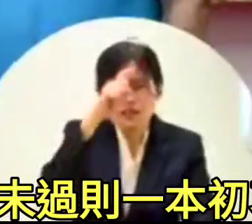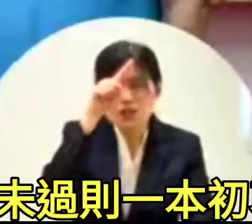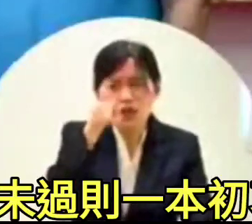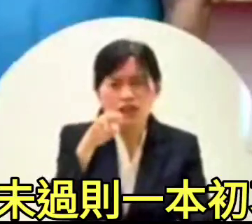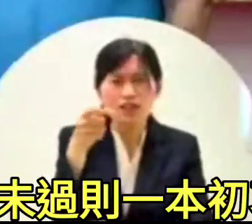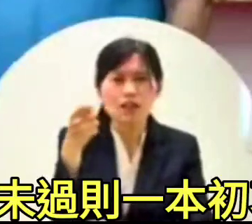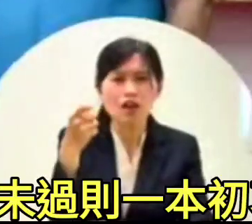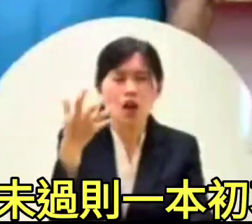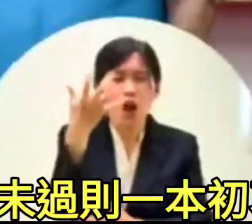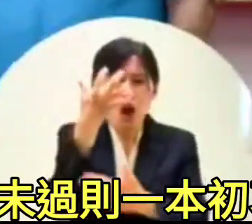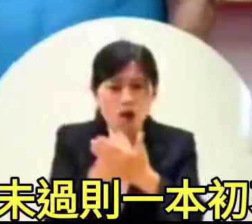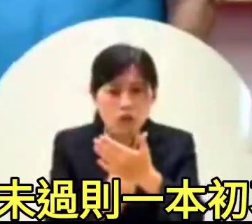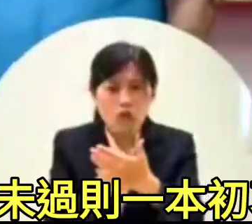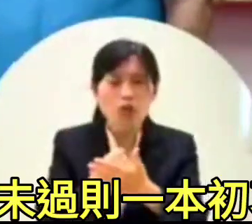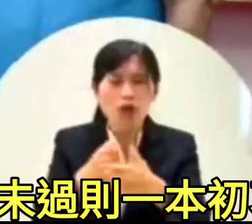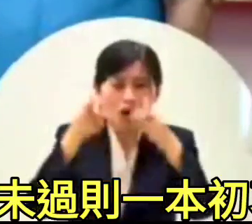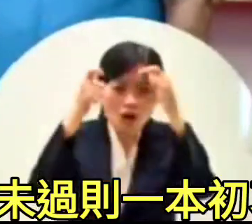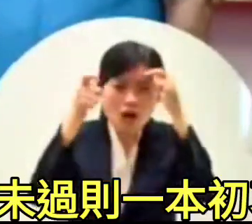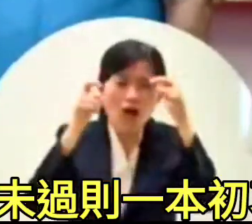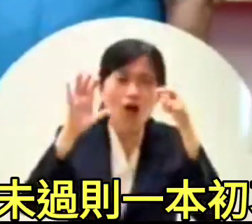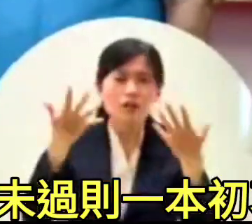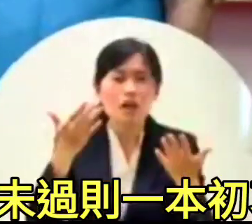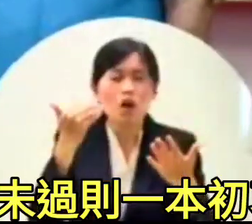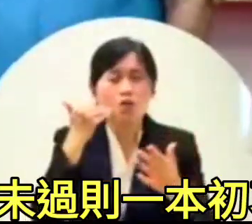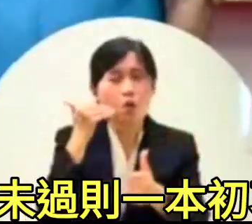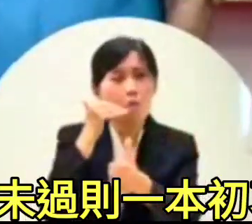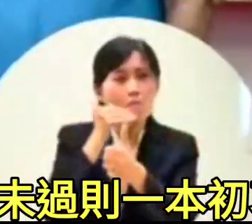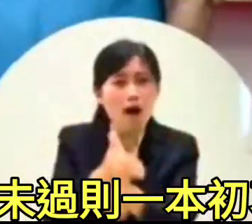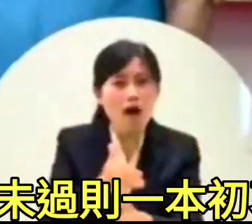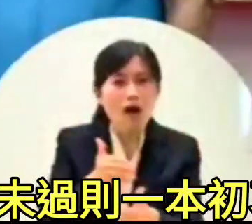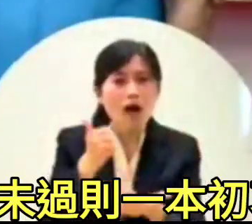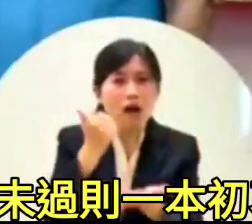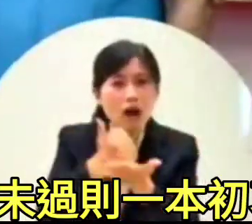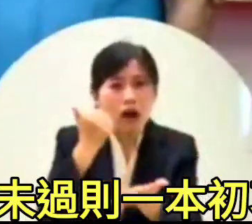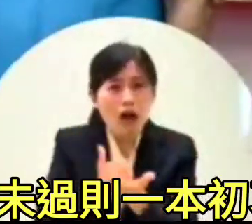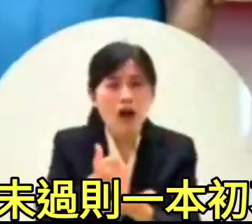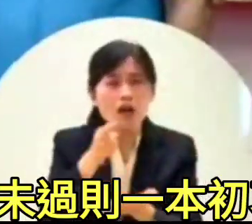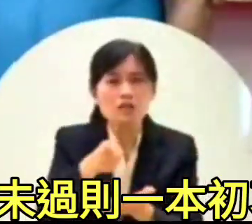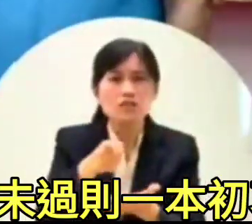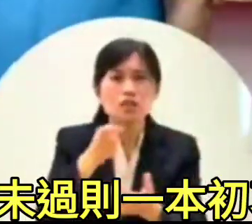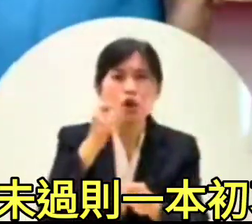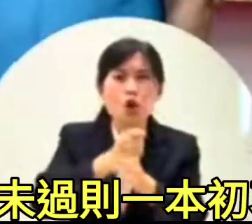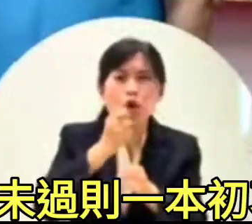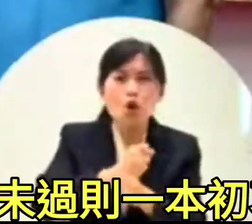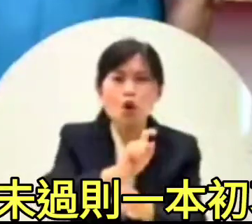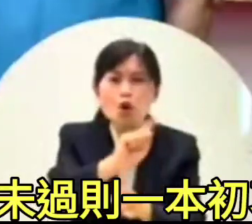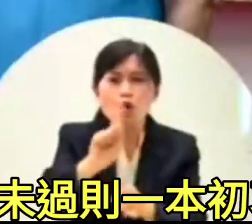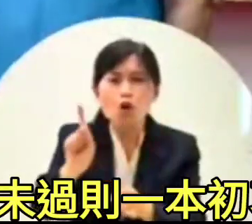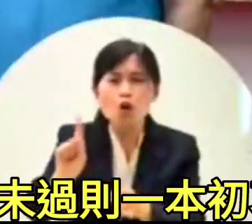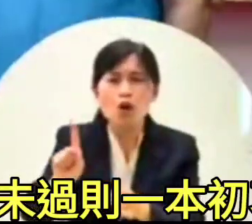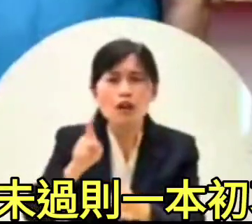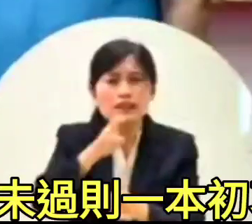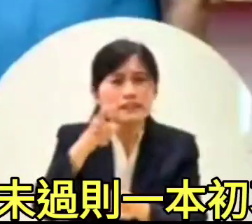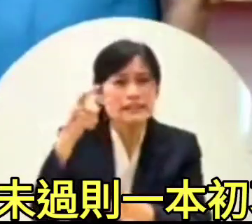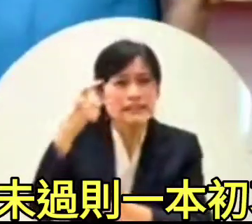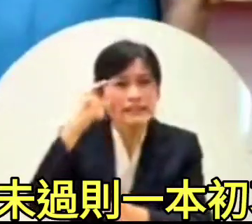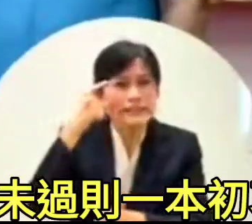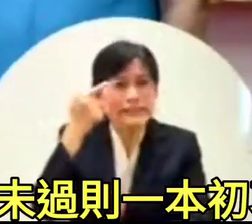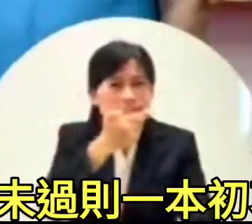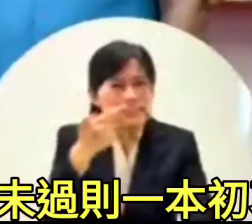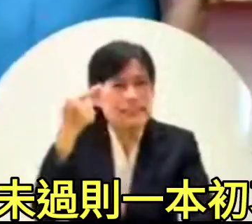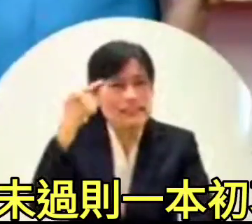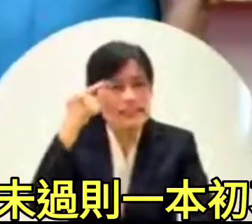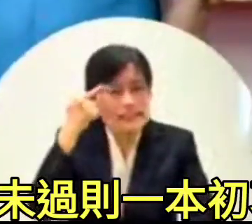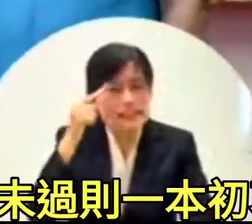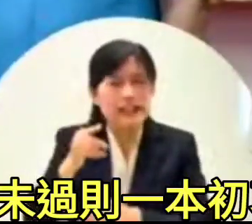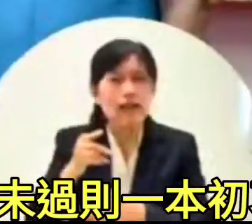被罢免了哈，那你最遗憾你在高雄没有完成的工作有哪些哈？你最想完成什么工作？万一